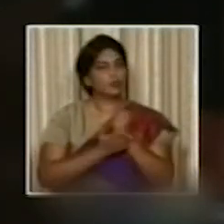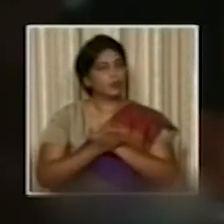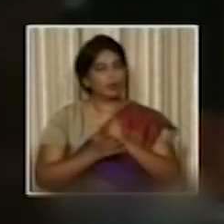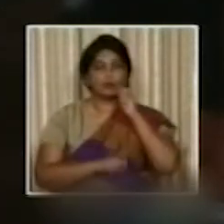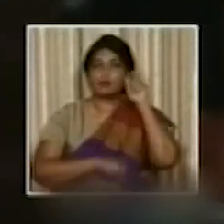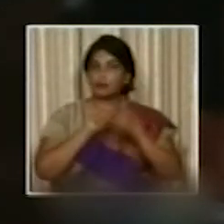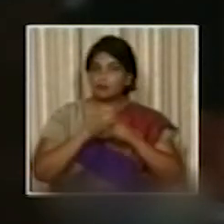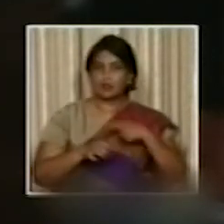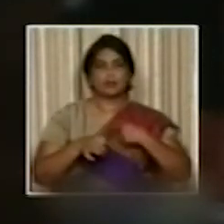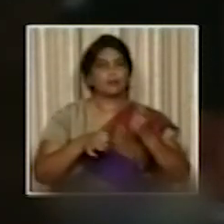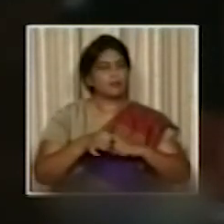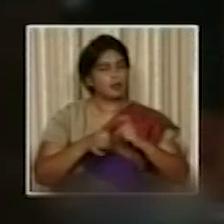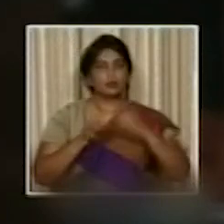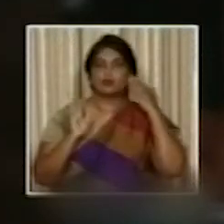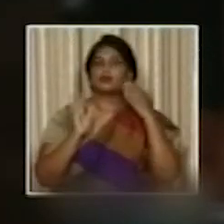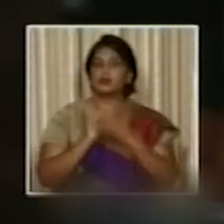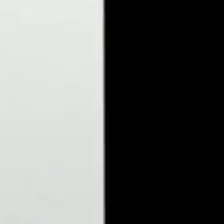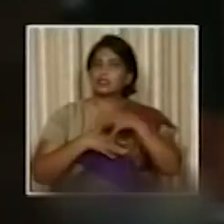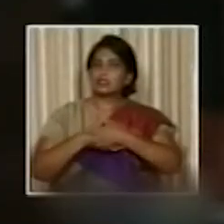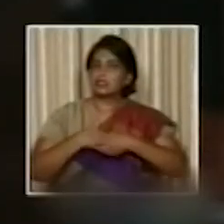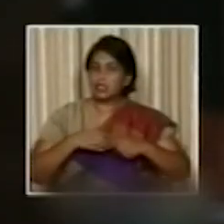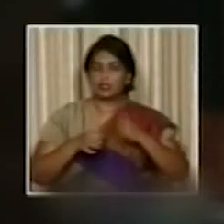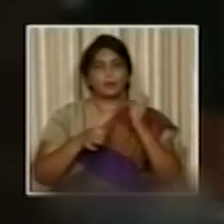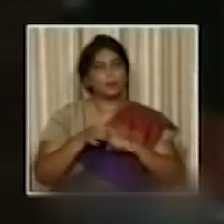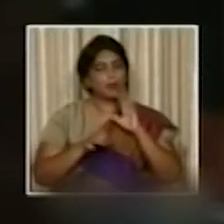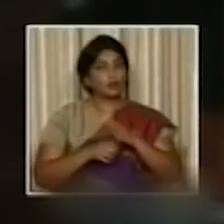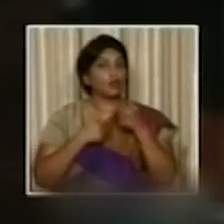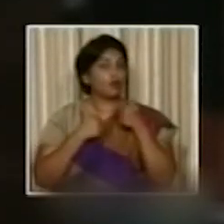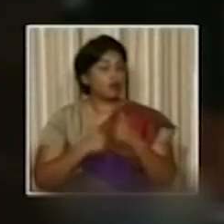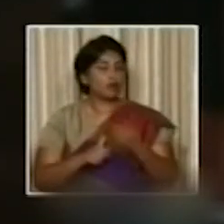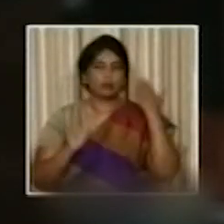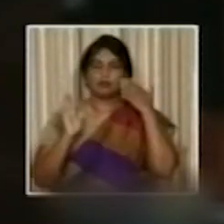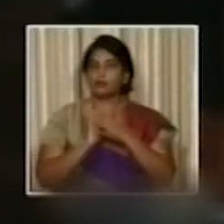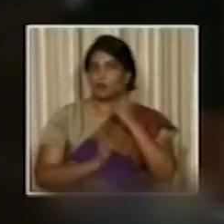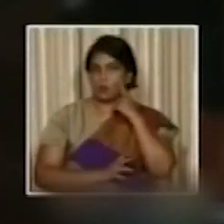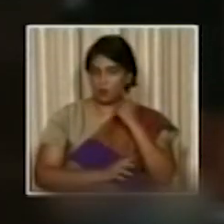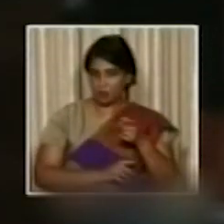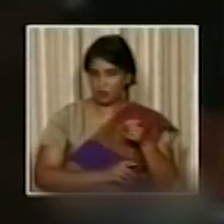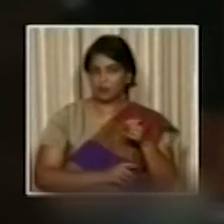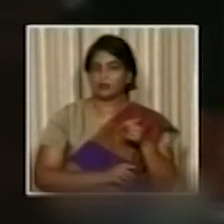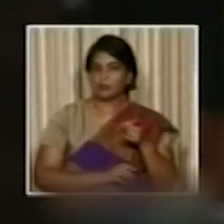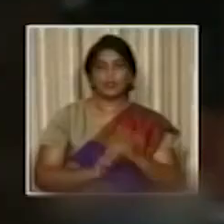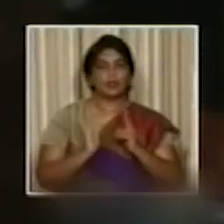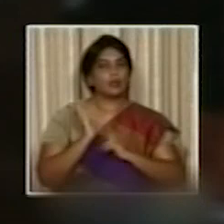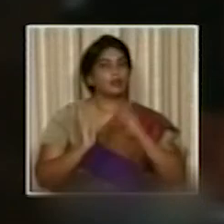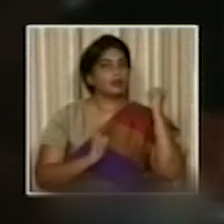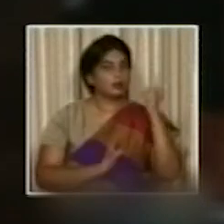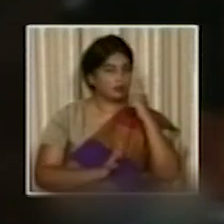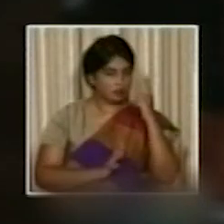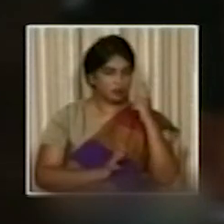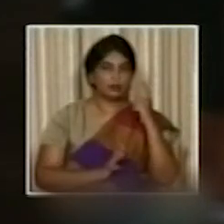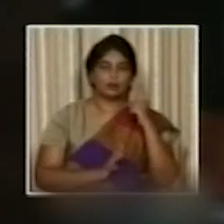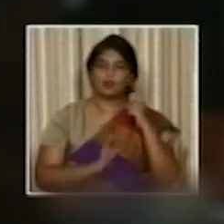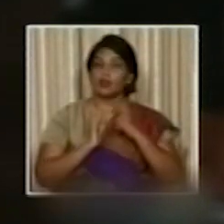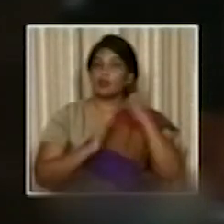குறித்தும் அவர் மிக நன்றாகவே அறிந்து வைத்திருப்பவர். சர்வதேச உறவுகள் தொடர்பில் இறுக்கமான இணைப்பு கொண்டவர். இந்த நாட்டின்